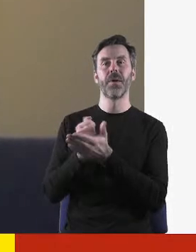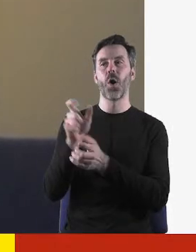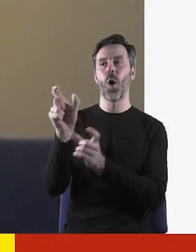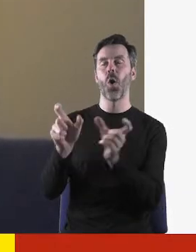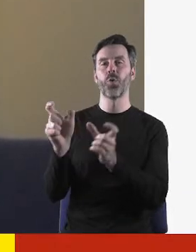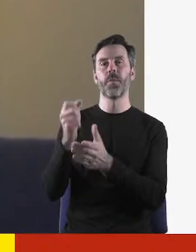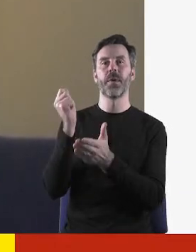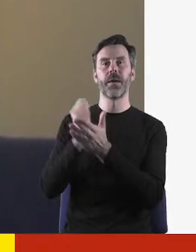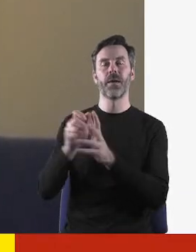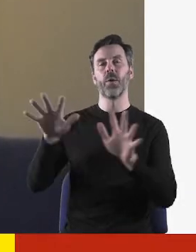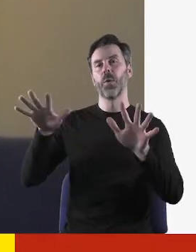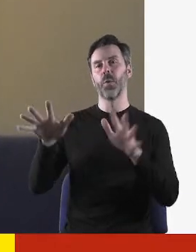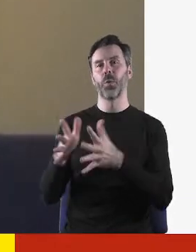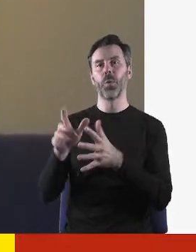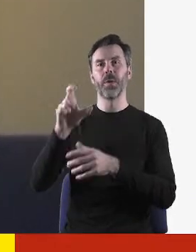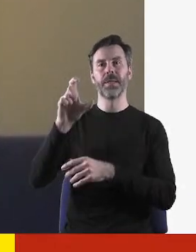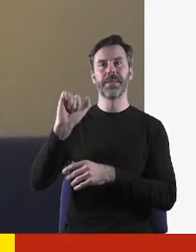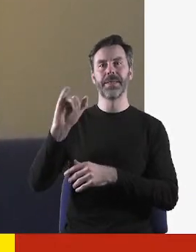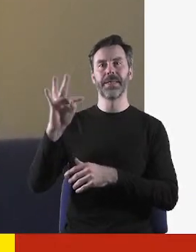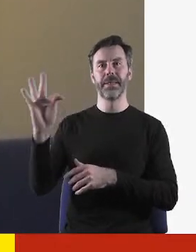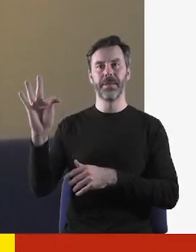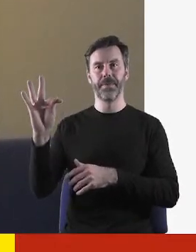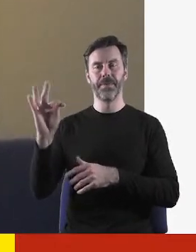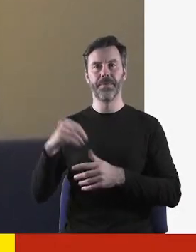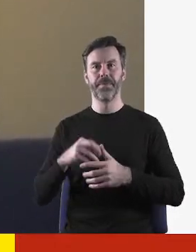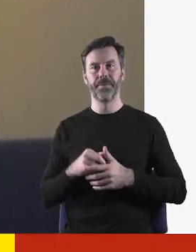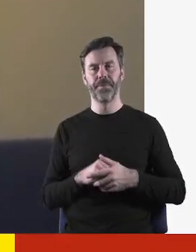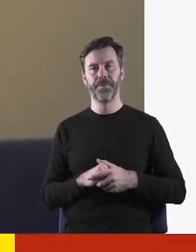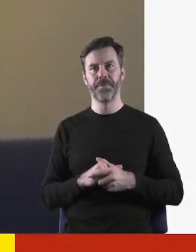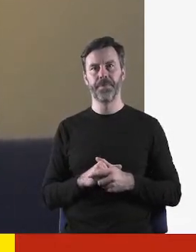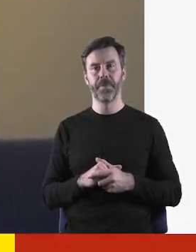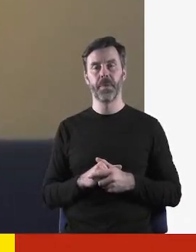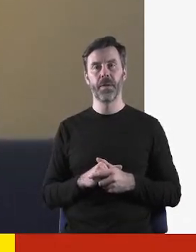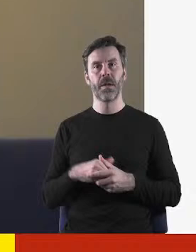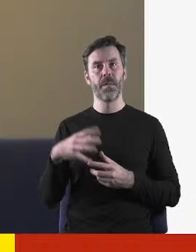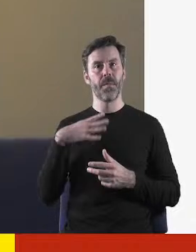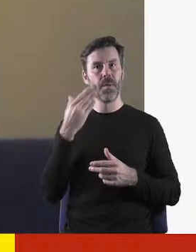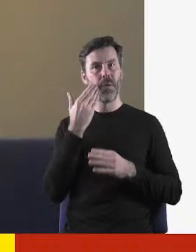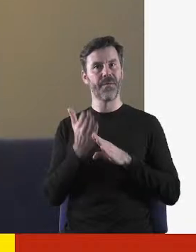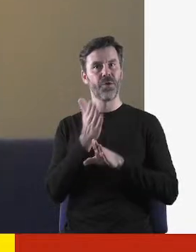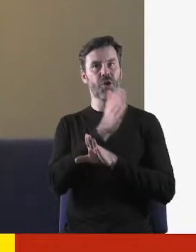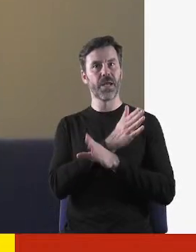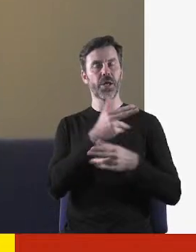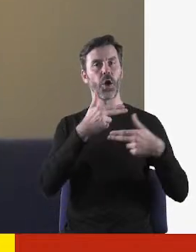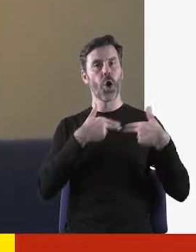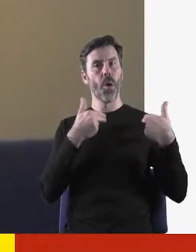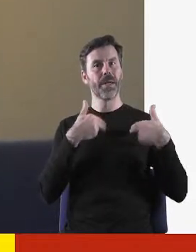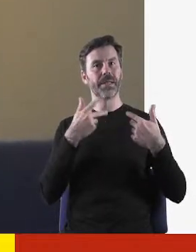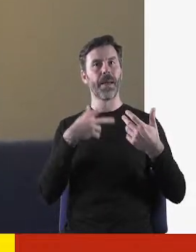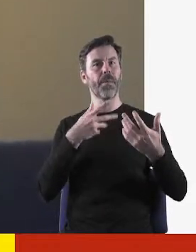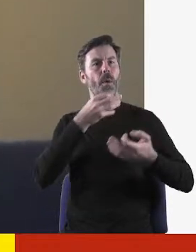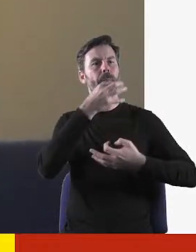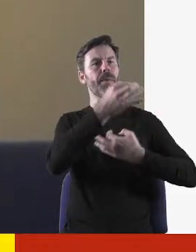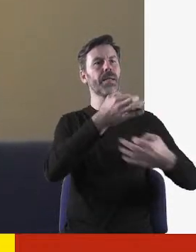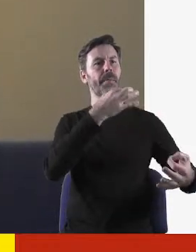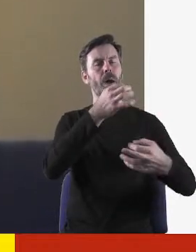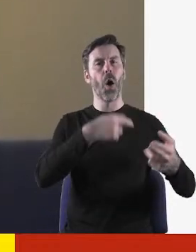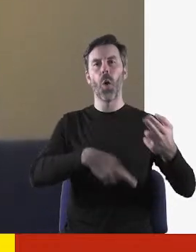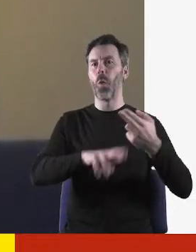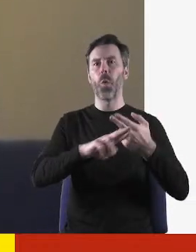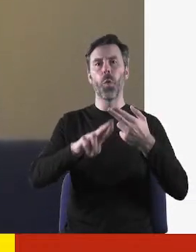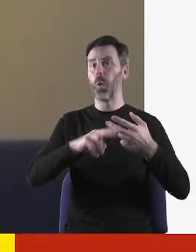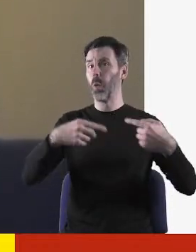Popularnie nazywamy to wpływy z CIT, ponieważ na komisji wcześniejszej wiele pytań nie znalazło odpowiedzi, to chciałem zapytać,